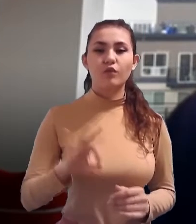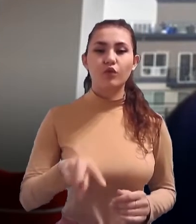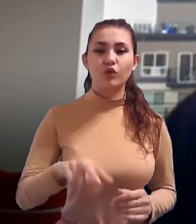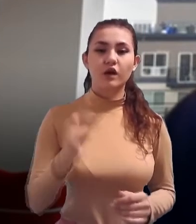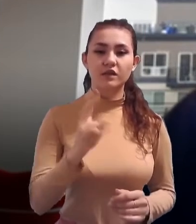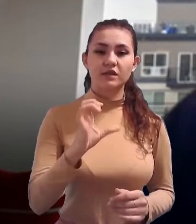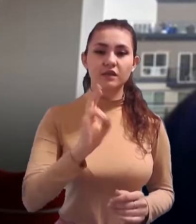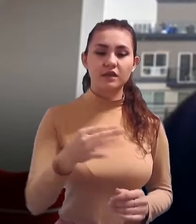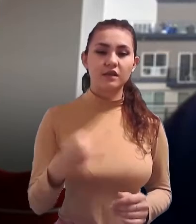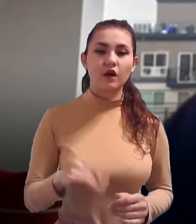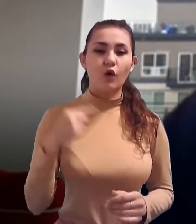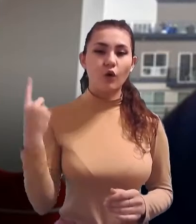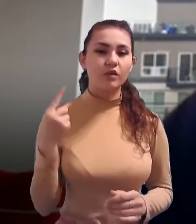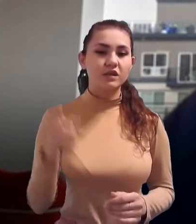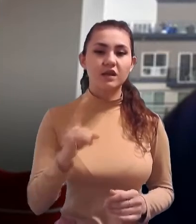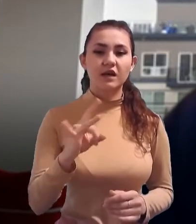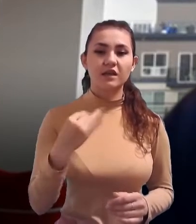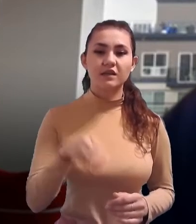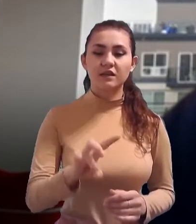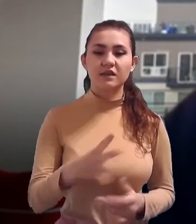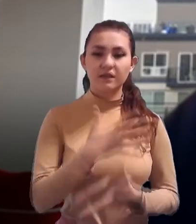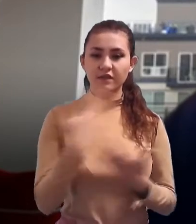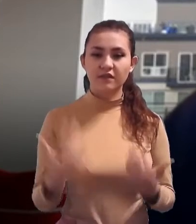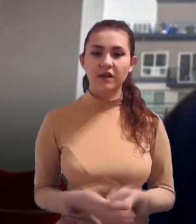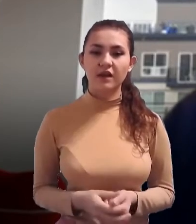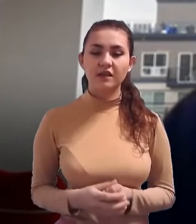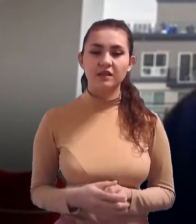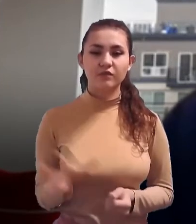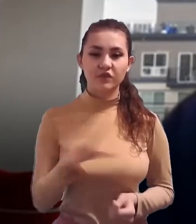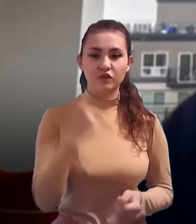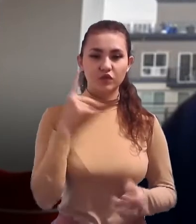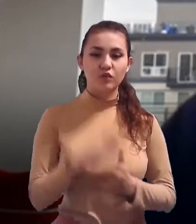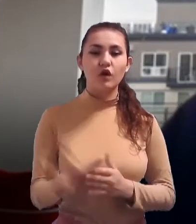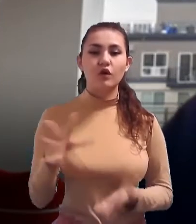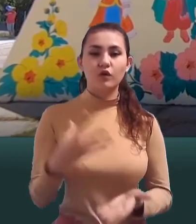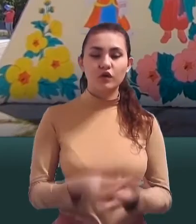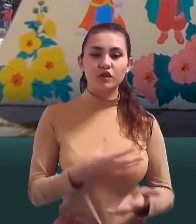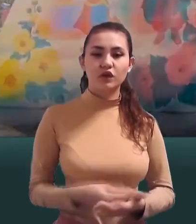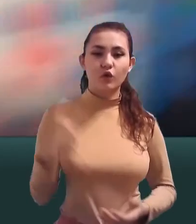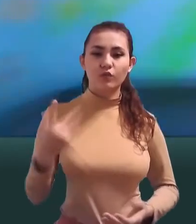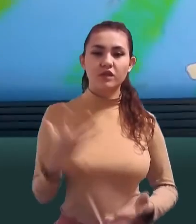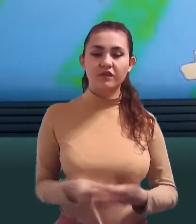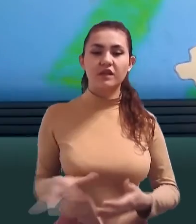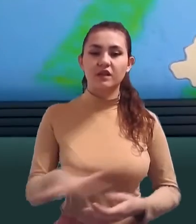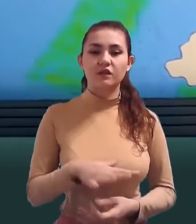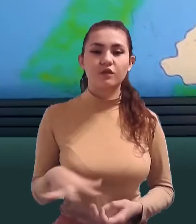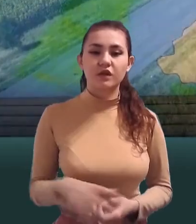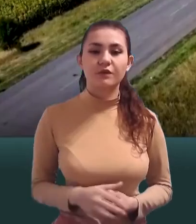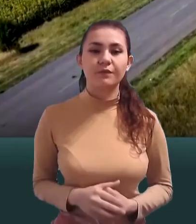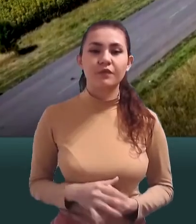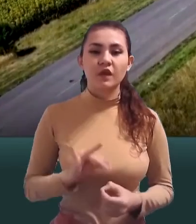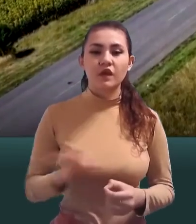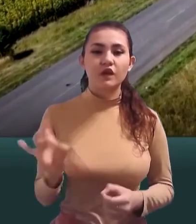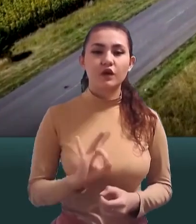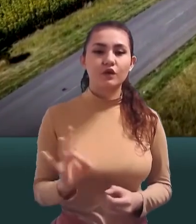рейтинг не виставляється, бо ну, ми ж розуміємо, в кожній області свої території і